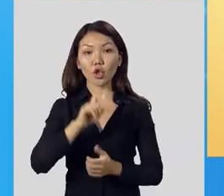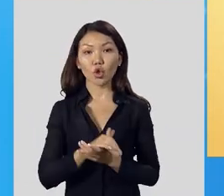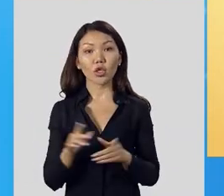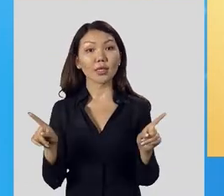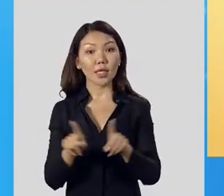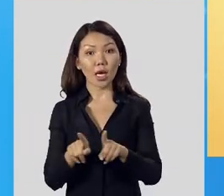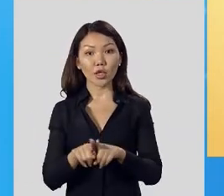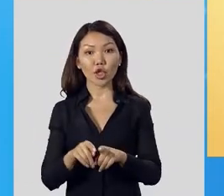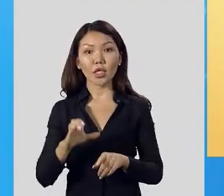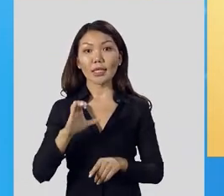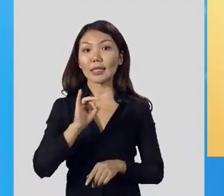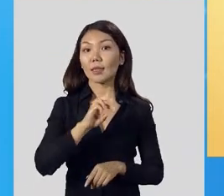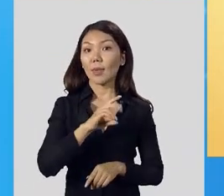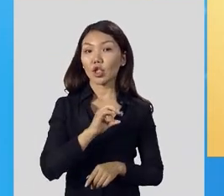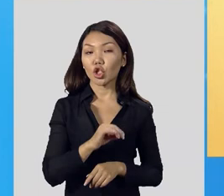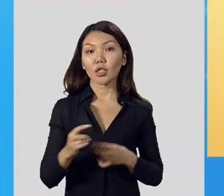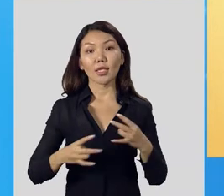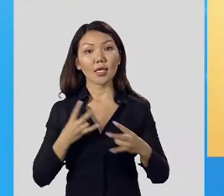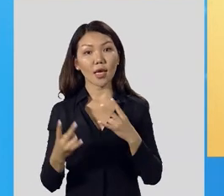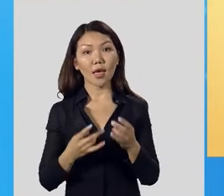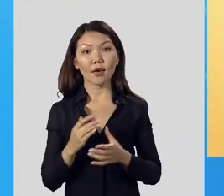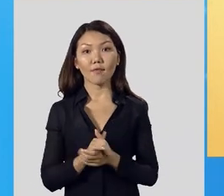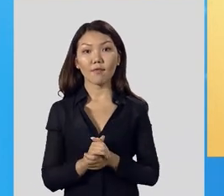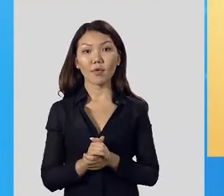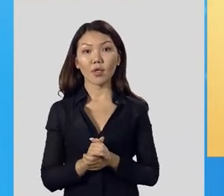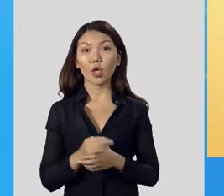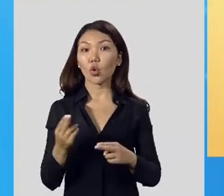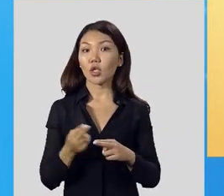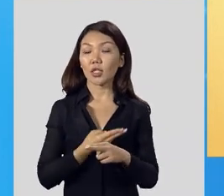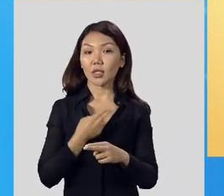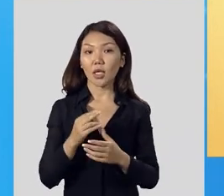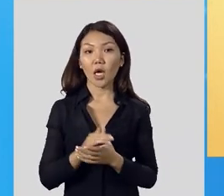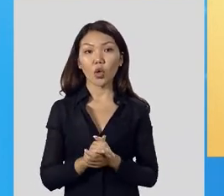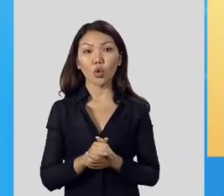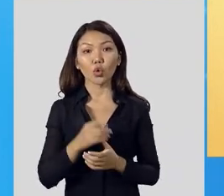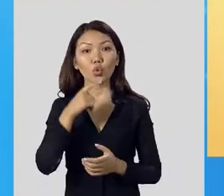Также симпатические нервы угнетают слюноотделение.